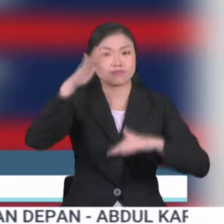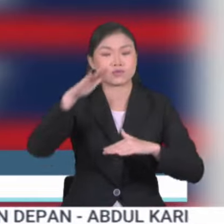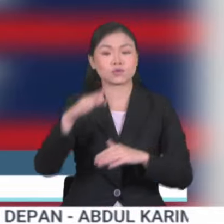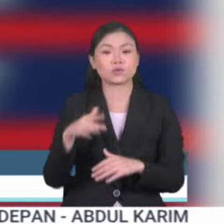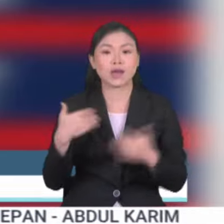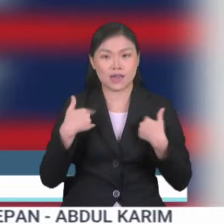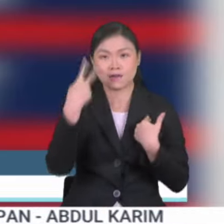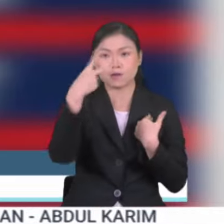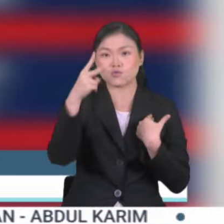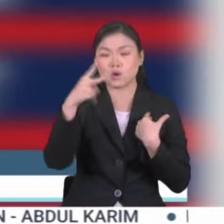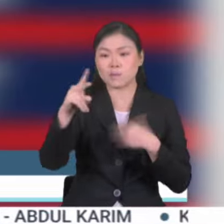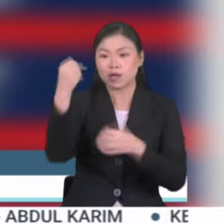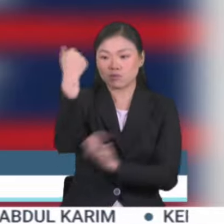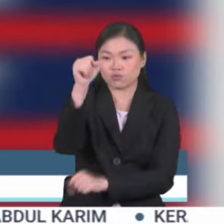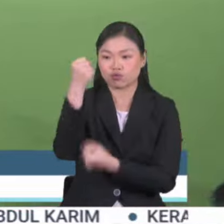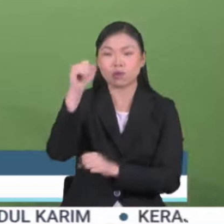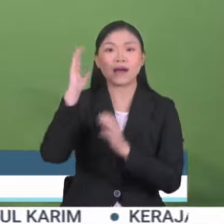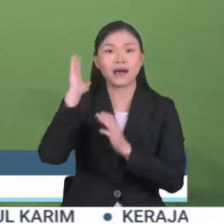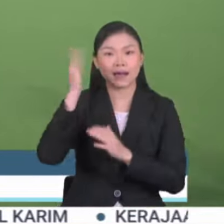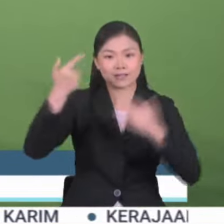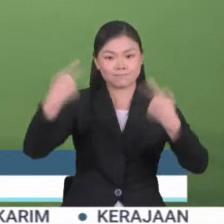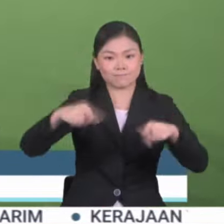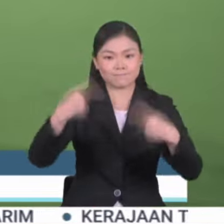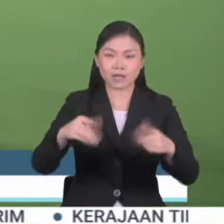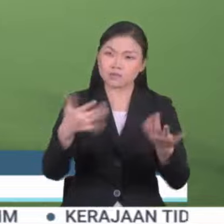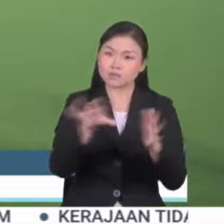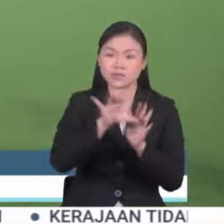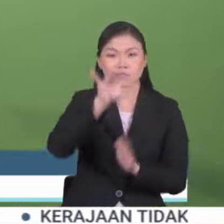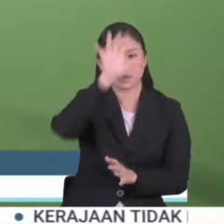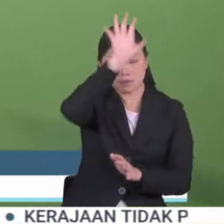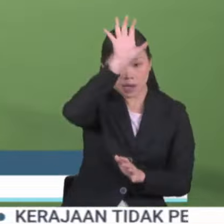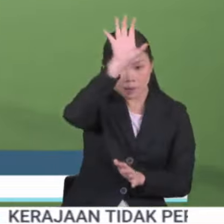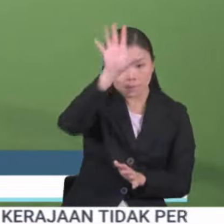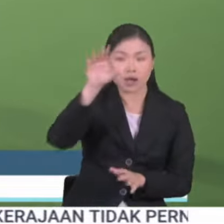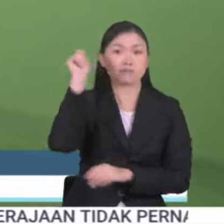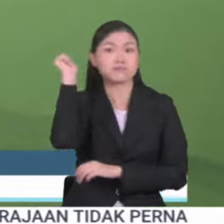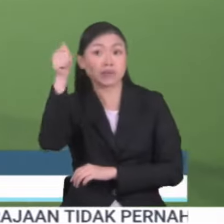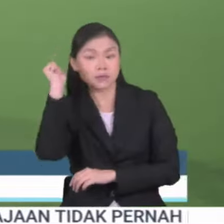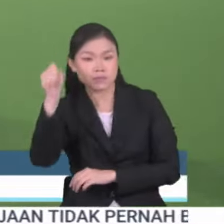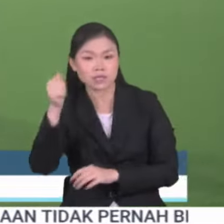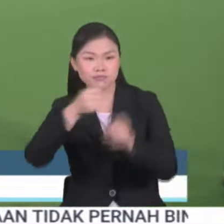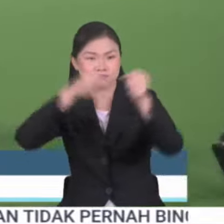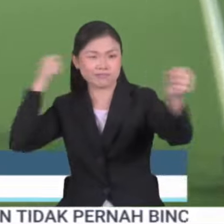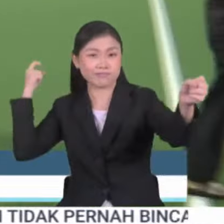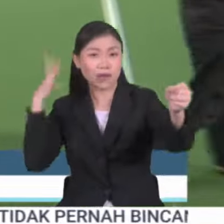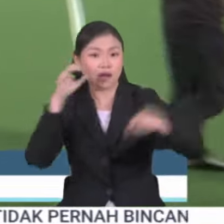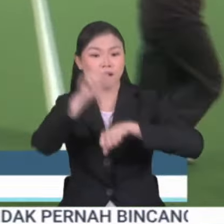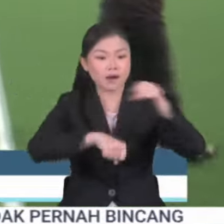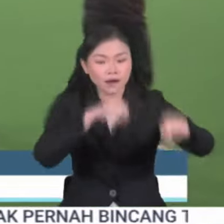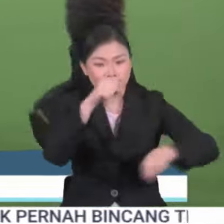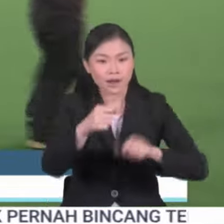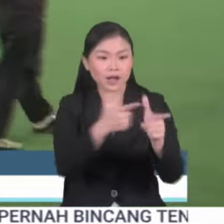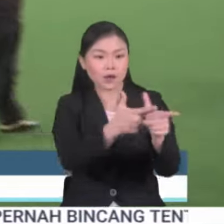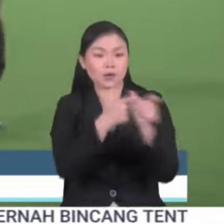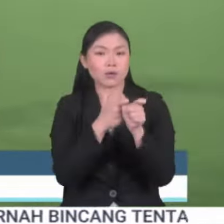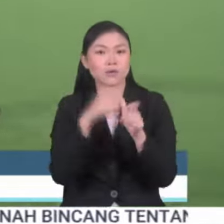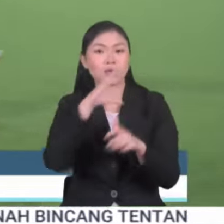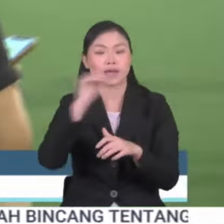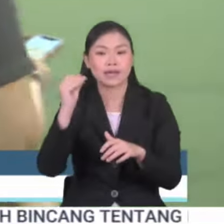jenis sukan bakal dipertandingkan termasuk sepak takraw, badminton masters, memanah, berbasikal, olahraga